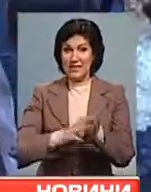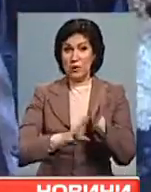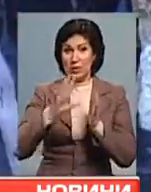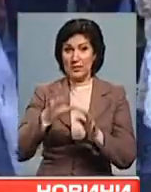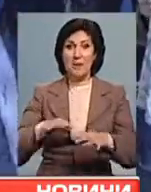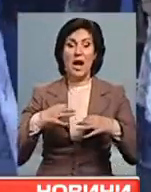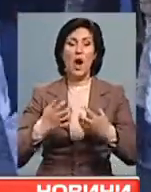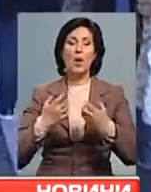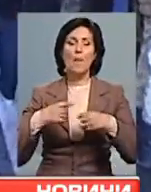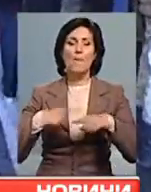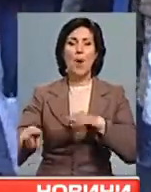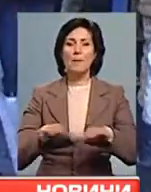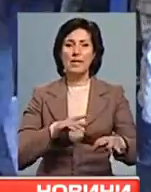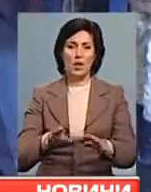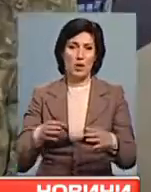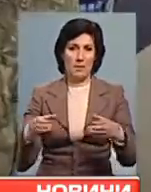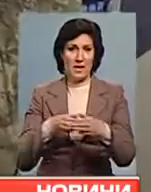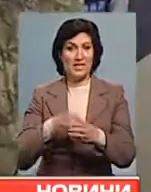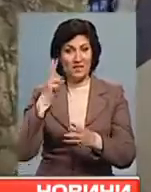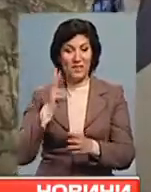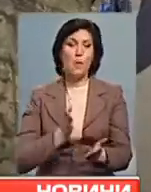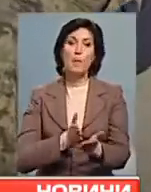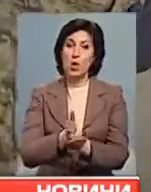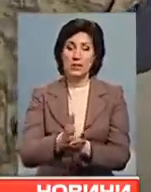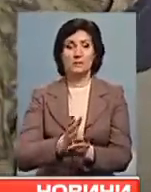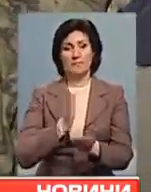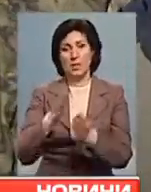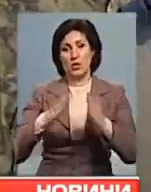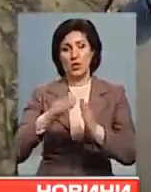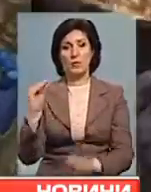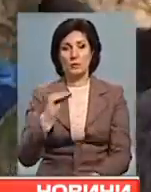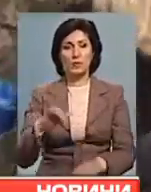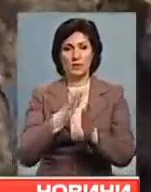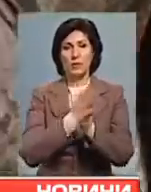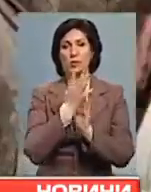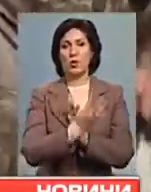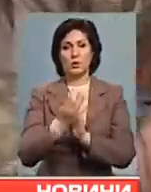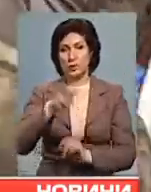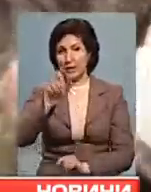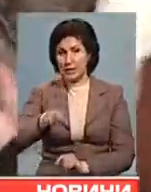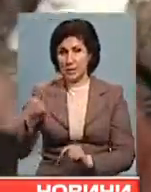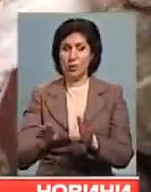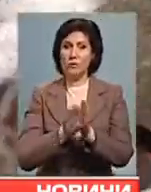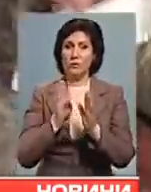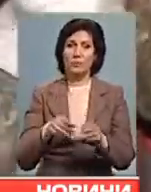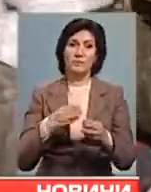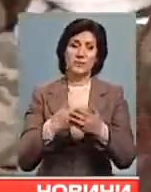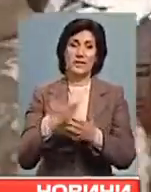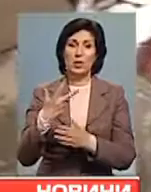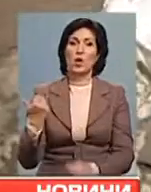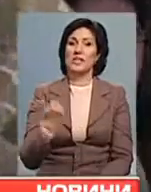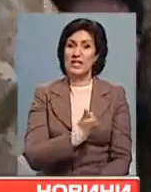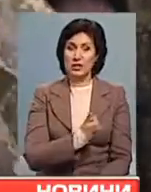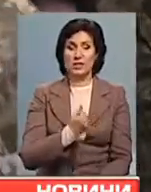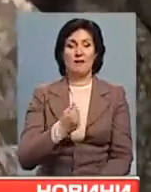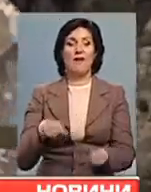аеромобільної бригади в Києві проїздом прямують до дому вже загалом 44 кіборги відпустці пробують Близько трьох